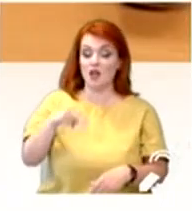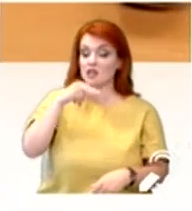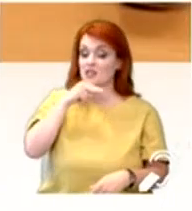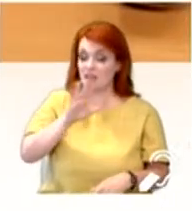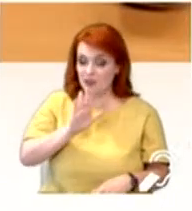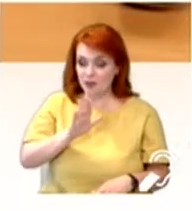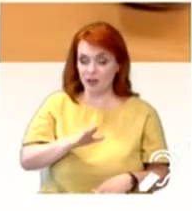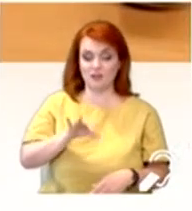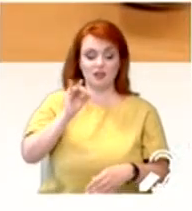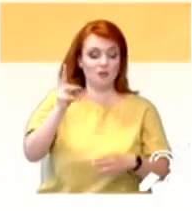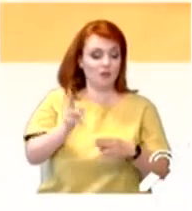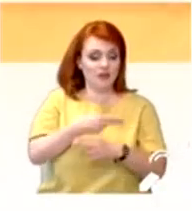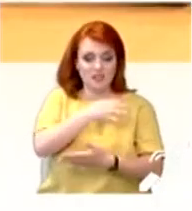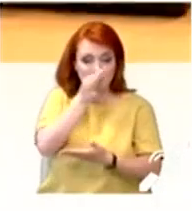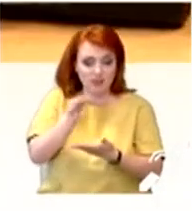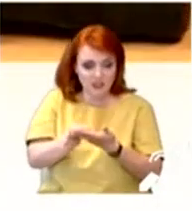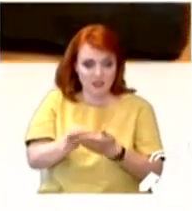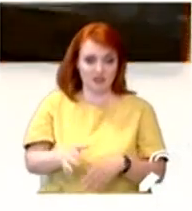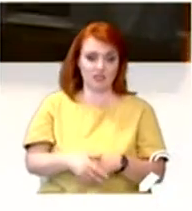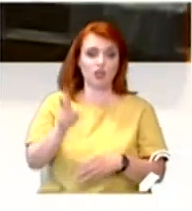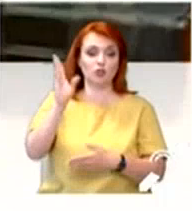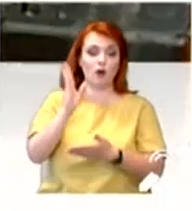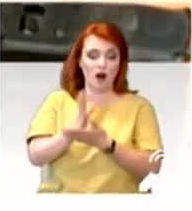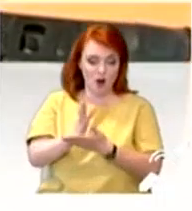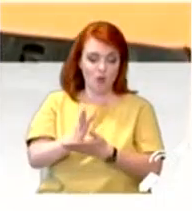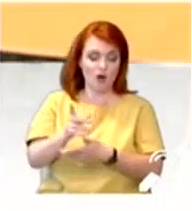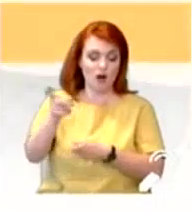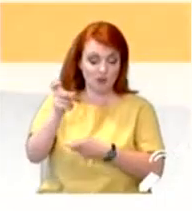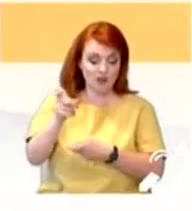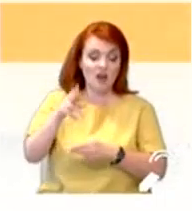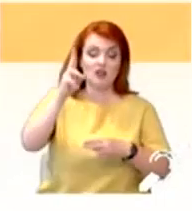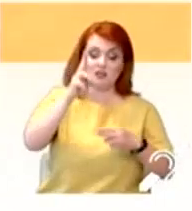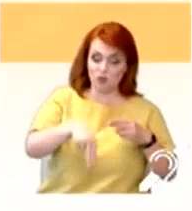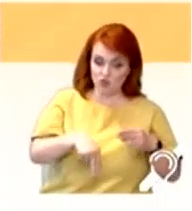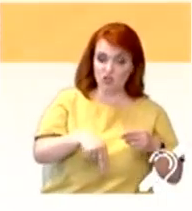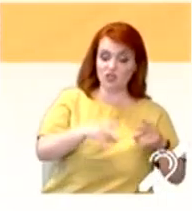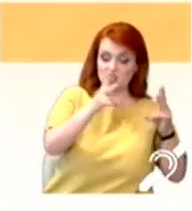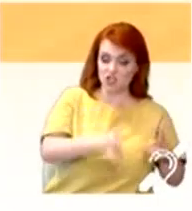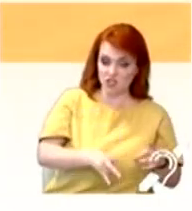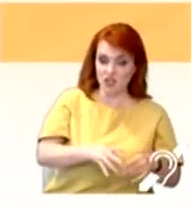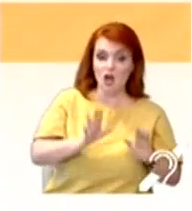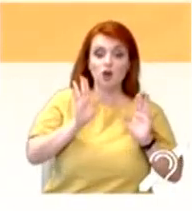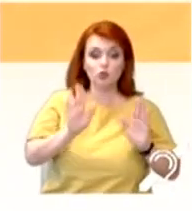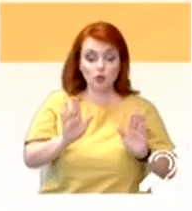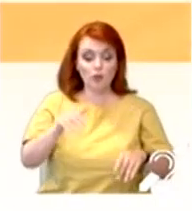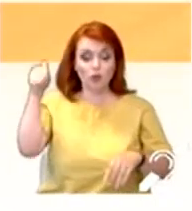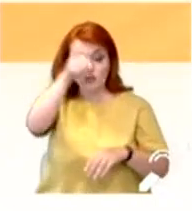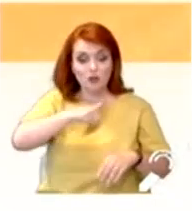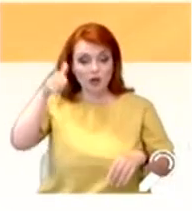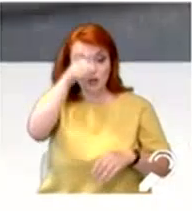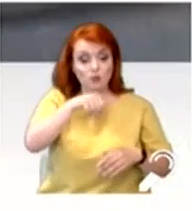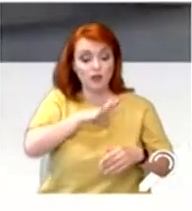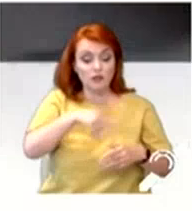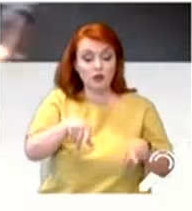și irresponsabilitatea unor posesori de arme s-a terminat tragic. Doar anul trecut au fost 66 de incidente cu